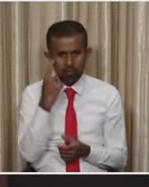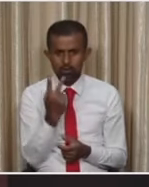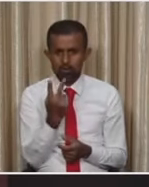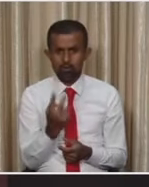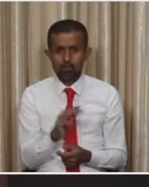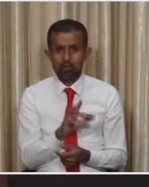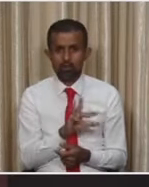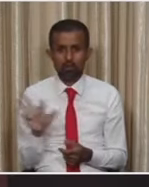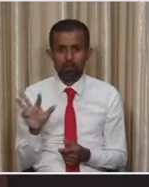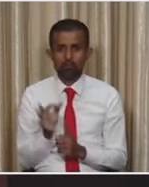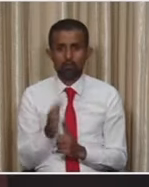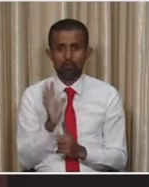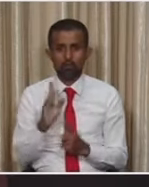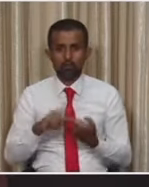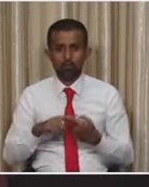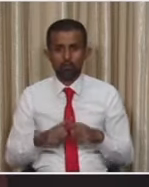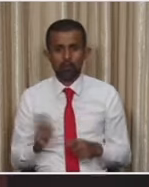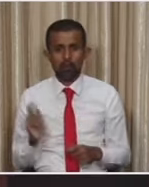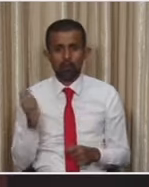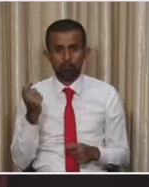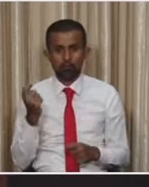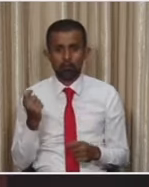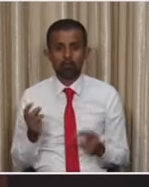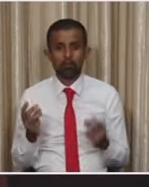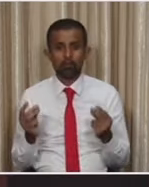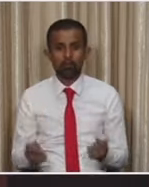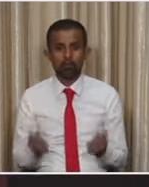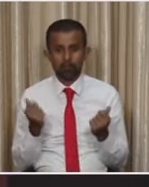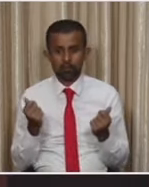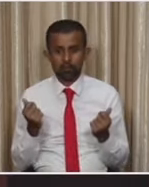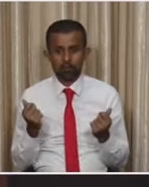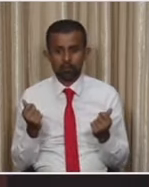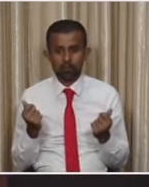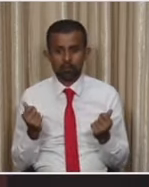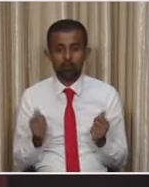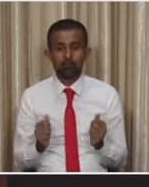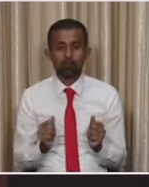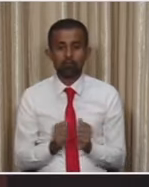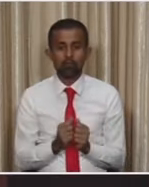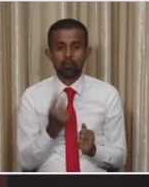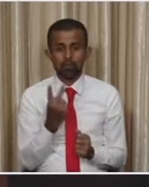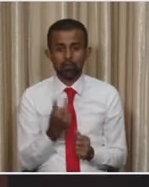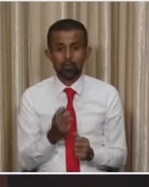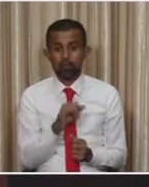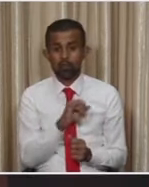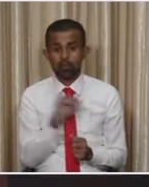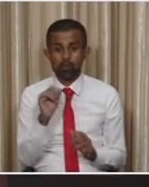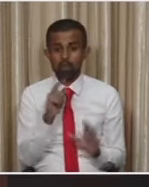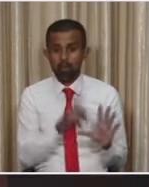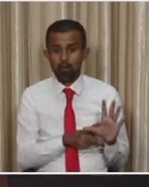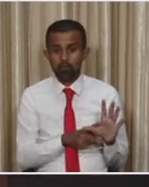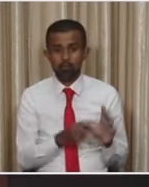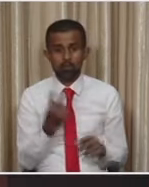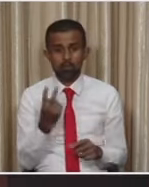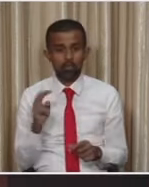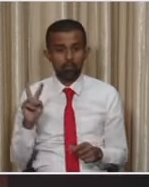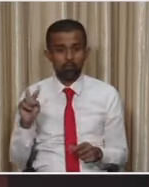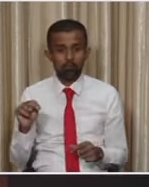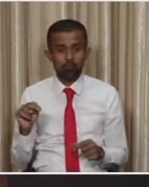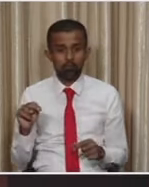2019 ජනාධිපතිවරණයේ ජයග්‍රහණය කරපු හැටියෙම කරපු දේ තමයි 2016 සිට 2020